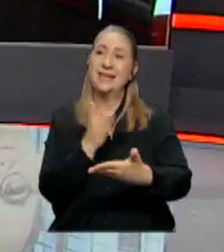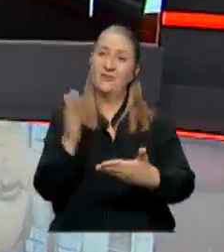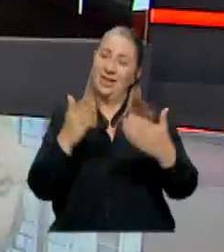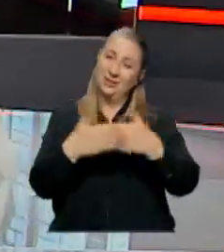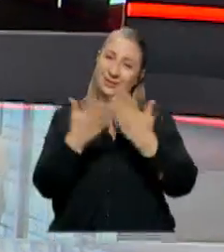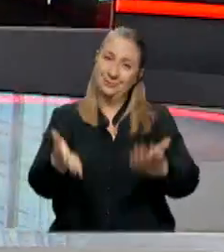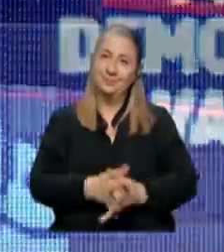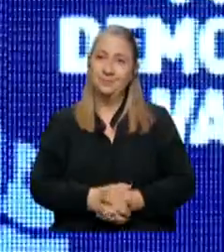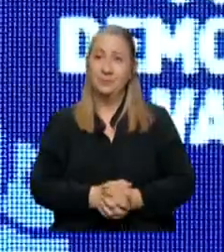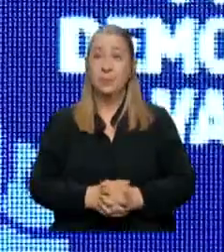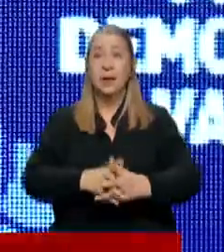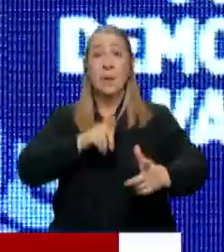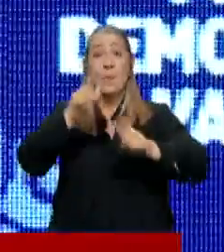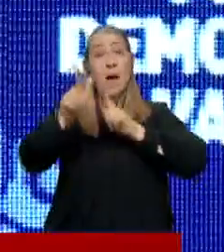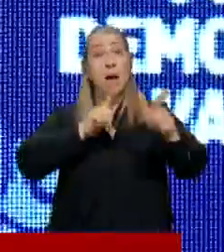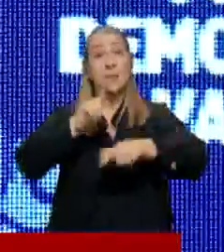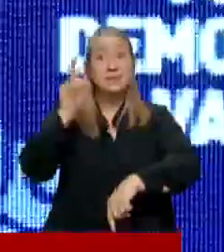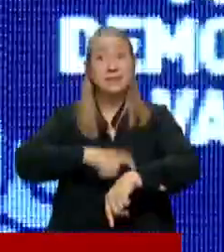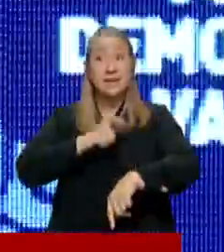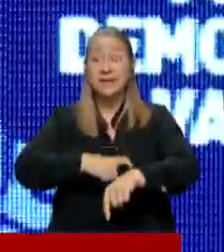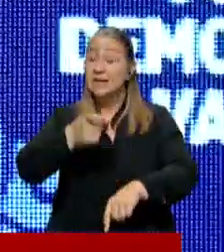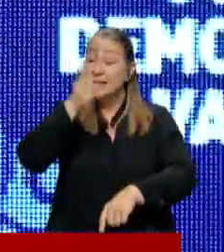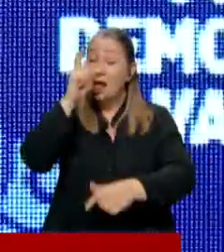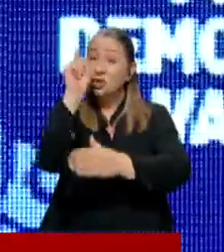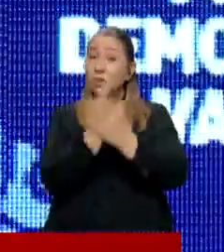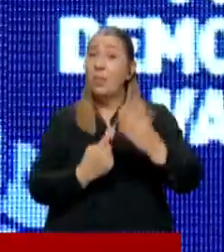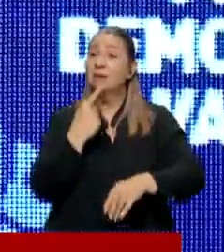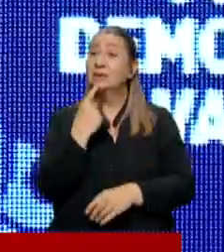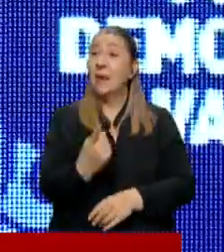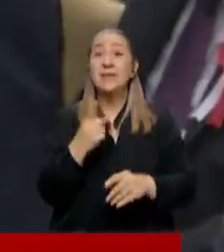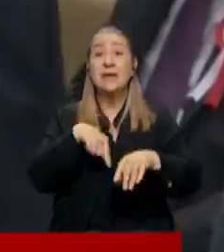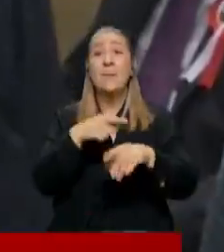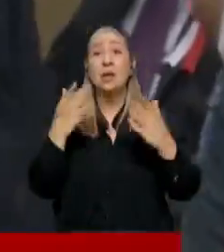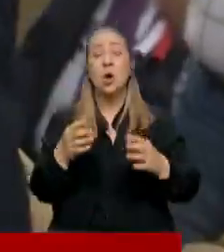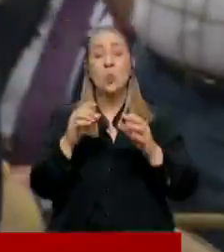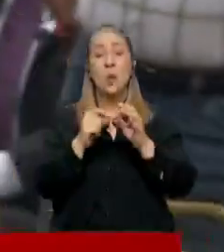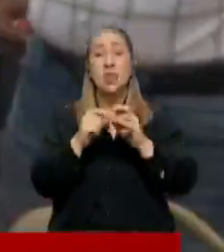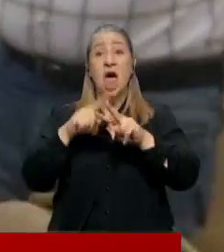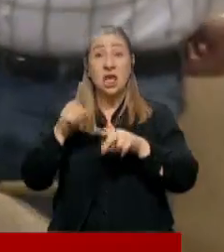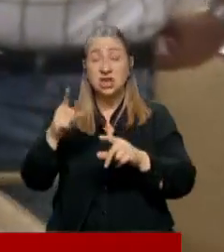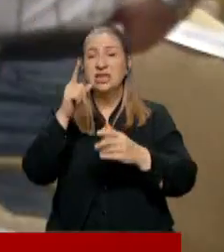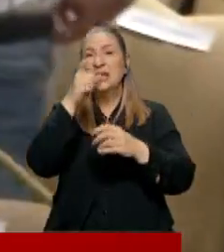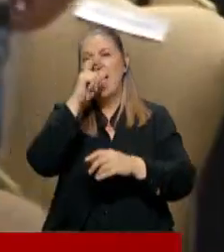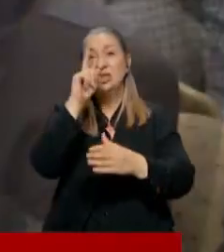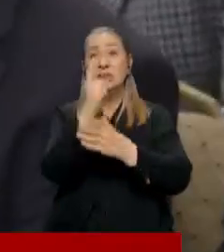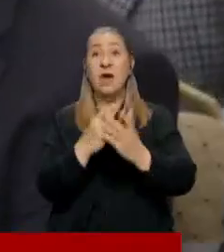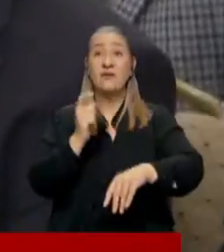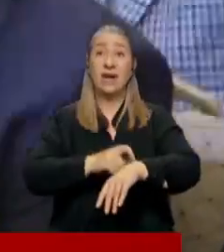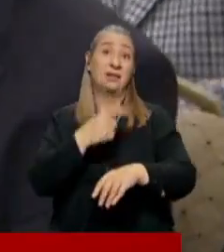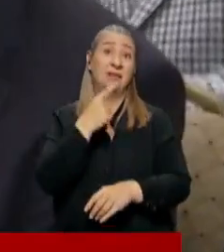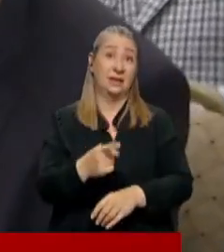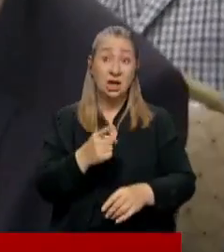gecesi. Bağırmanın zamanıdır. Kral çıplak demenin zamanıdır. Bülent Arınç, kral çıplak demenin vakti